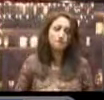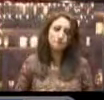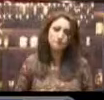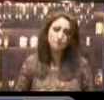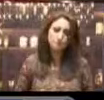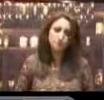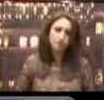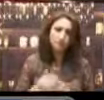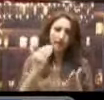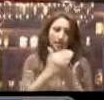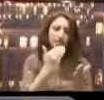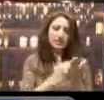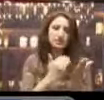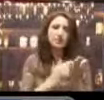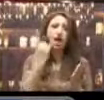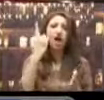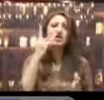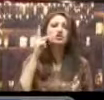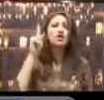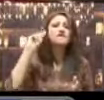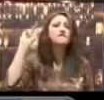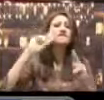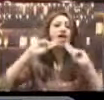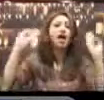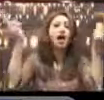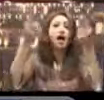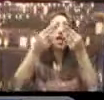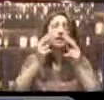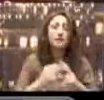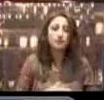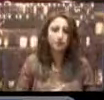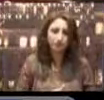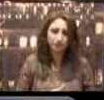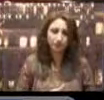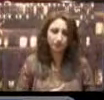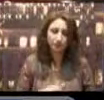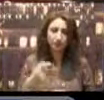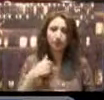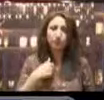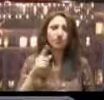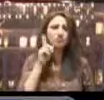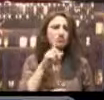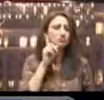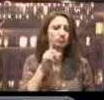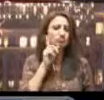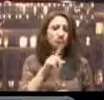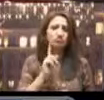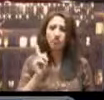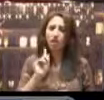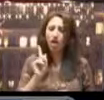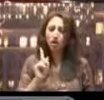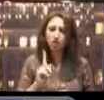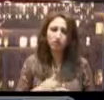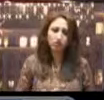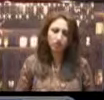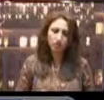ان النسبيه دي فاهمها 10 في العالم وبتاع، وانا يعني كنت ضد ده جدا. انا حابب بالعكس ان دايما يتاخد